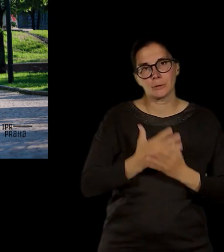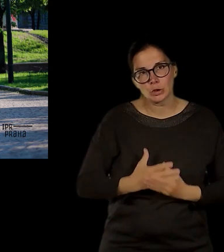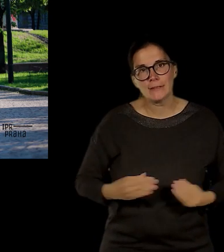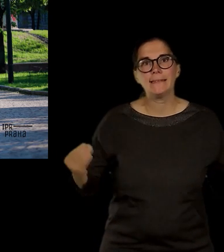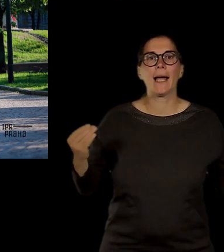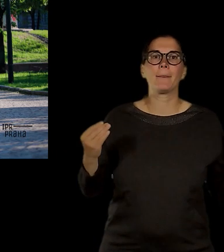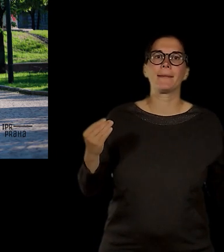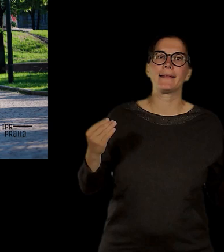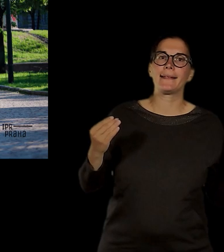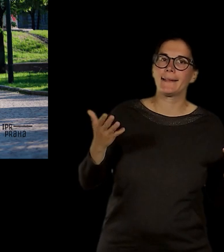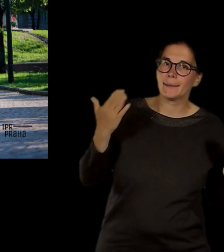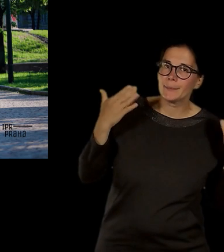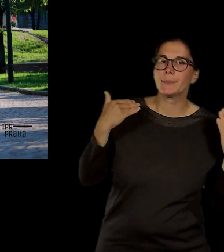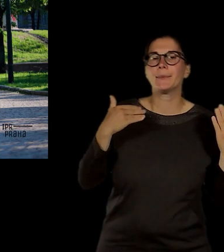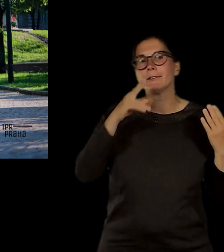a